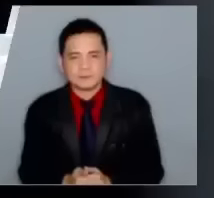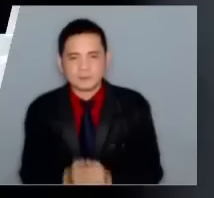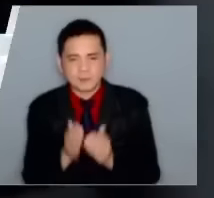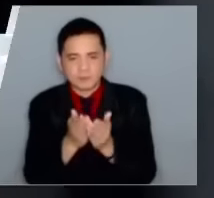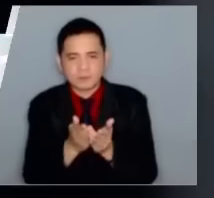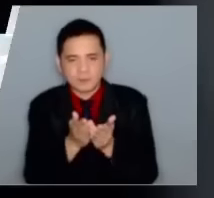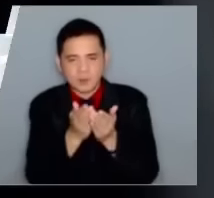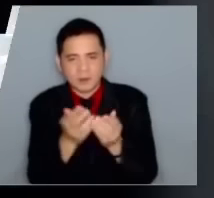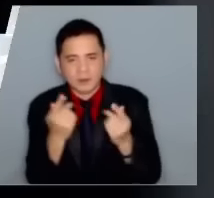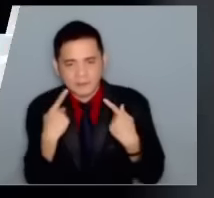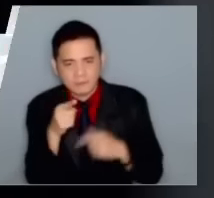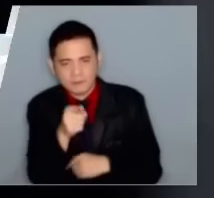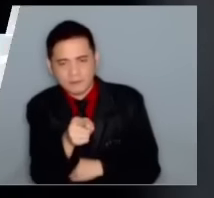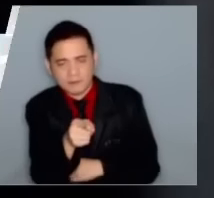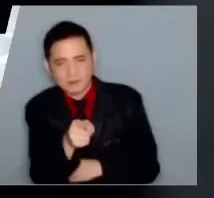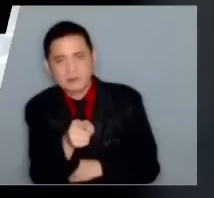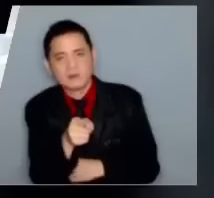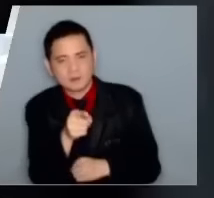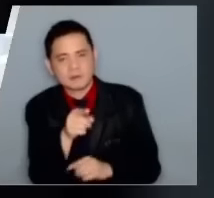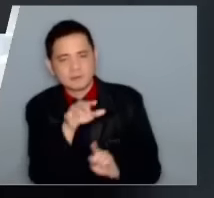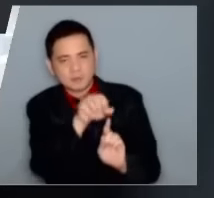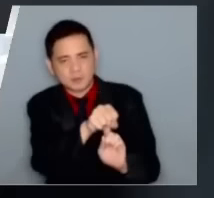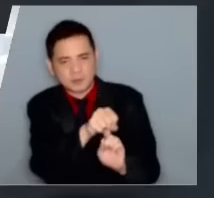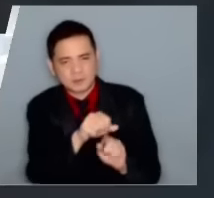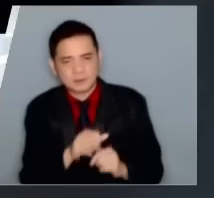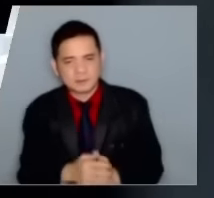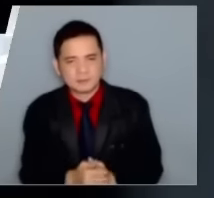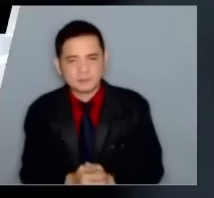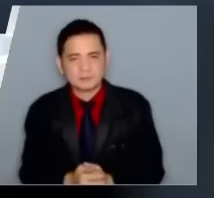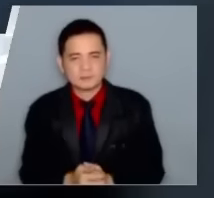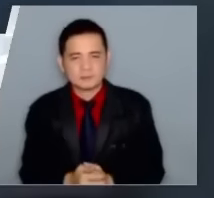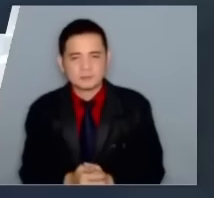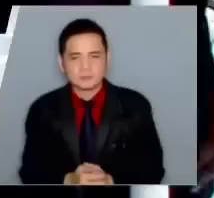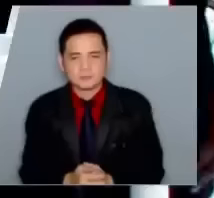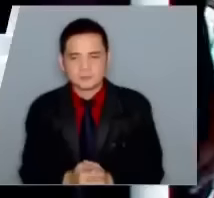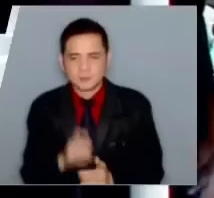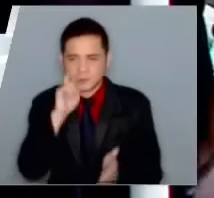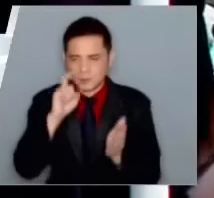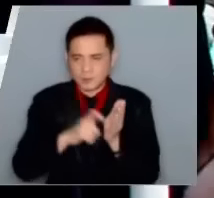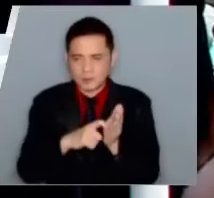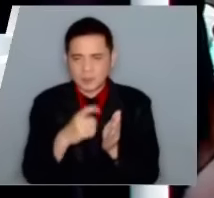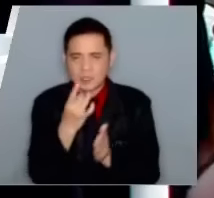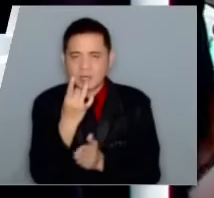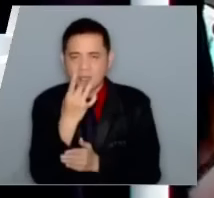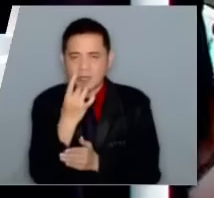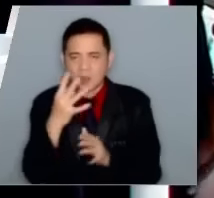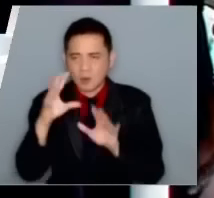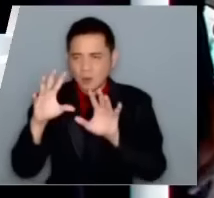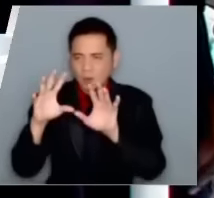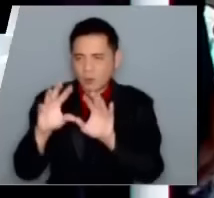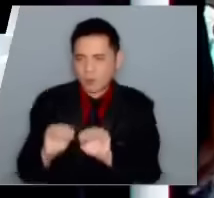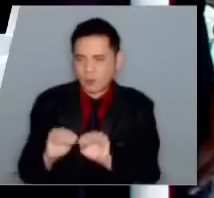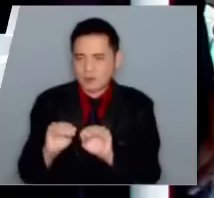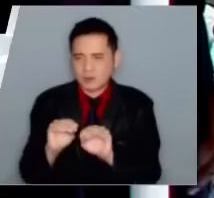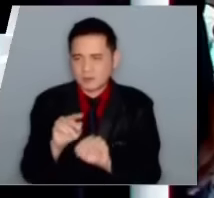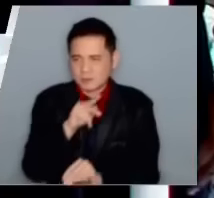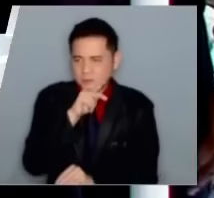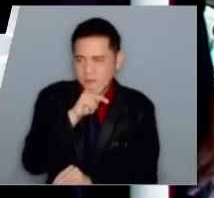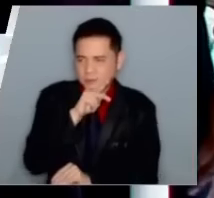same modus operandi. Nakita nila na wala ring ilaw, suspicious din yung galaw. Hindi naman siya designed for